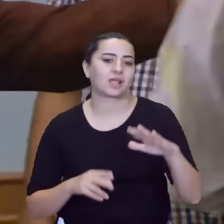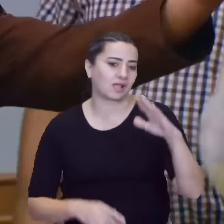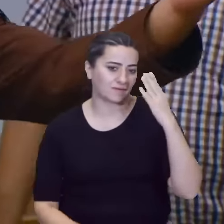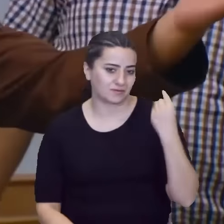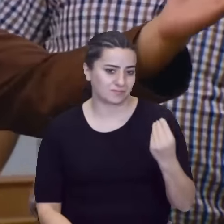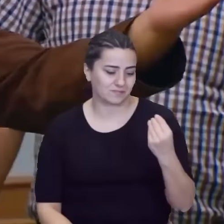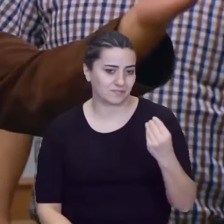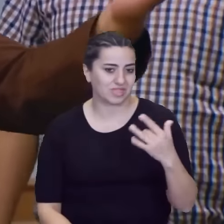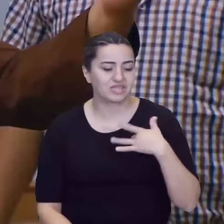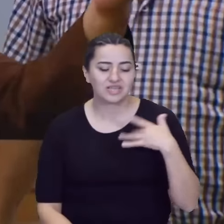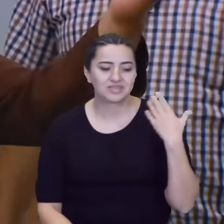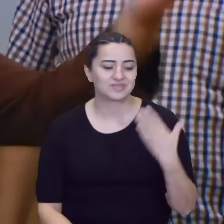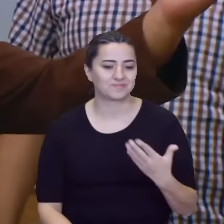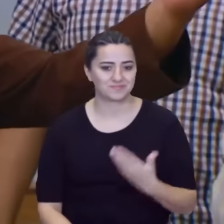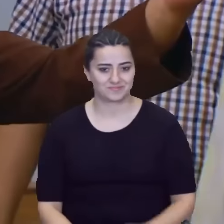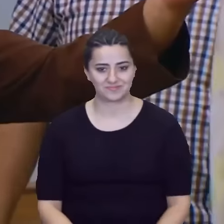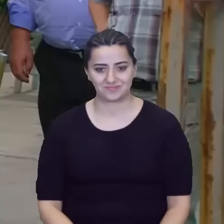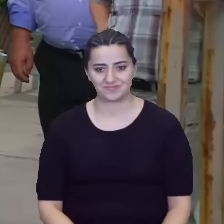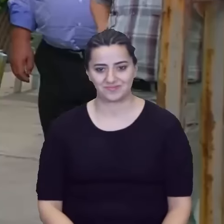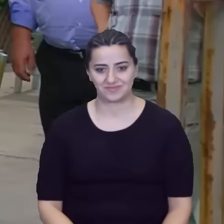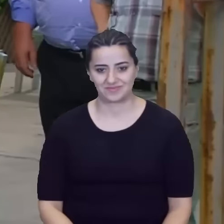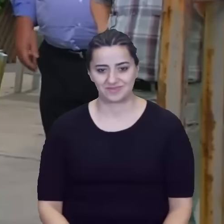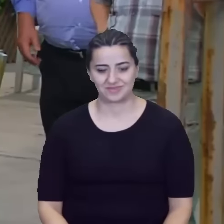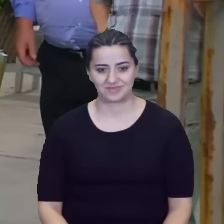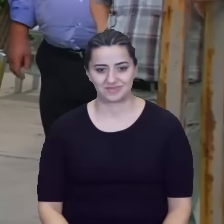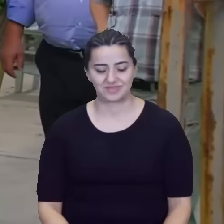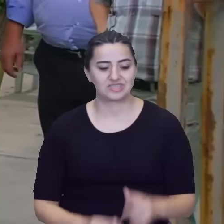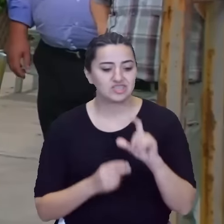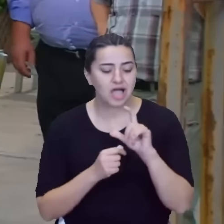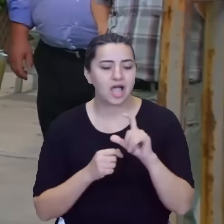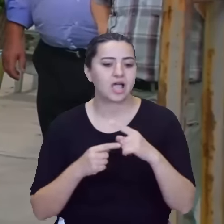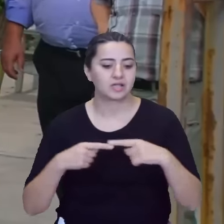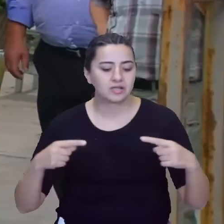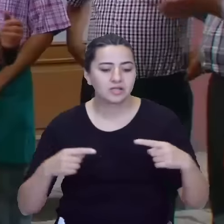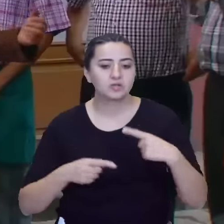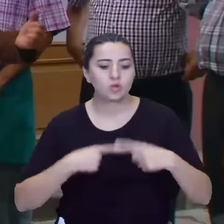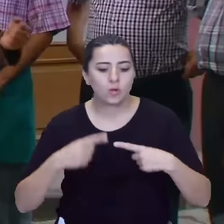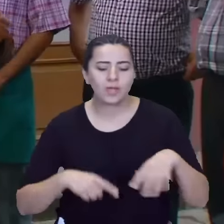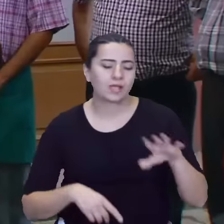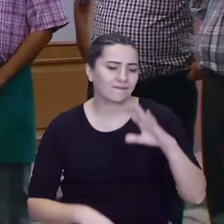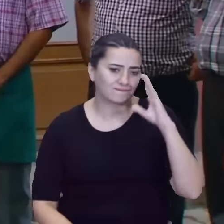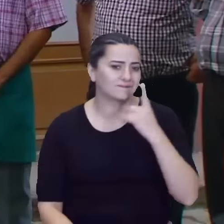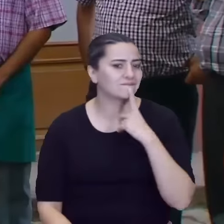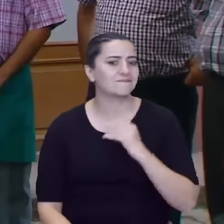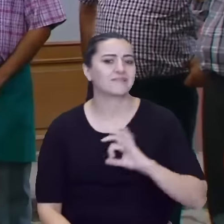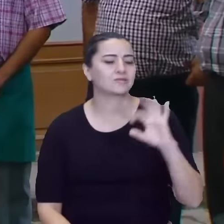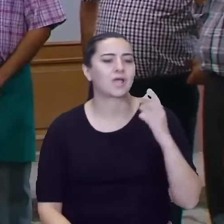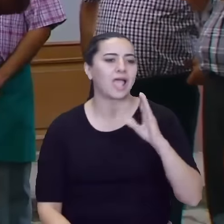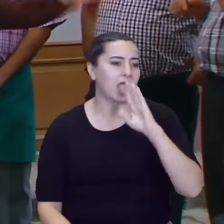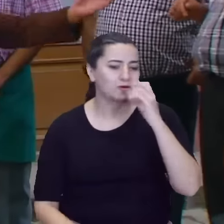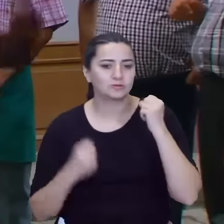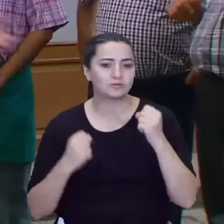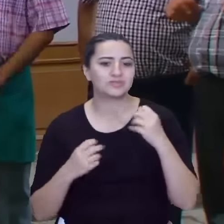minaresine, yandım yar birisine. Yağ kebabı, kadayıf dolması, kurban olayım. Ne güzeldir